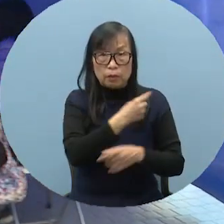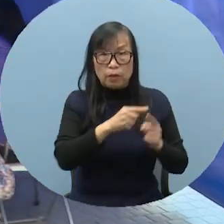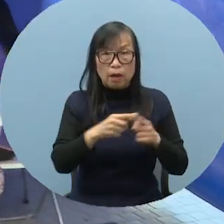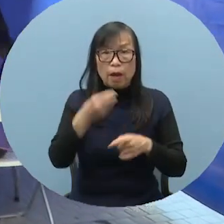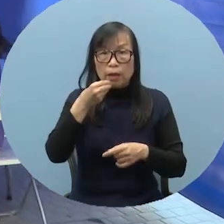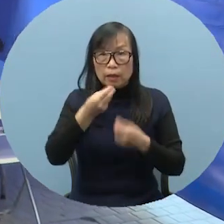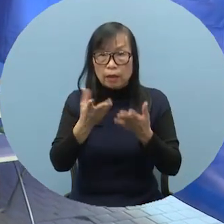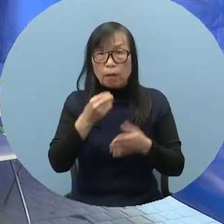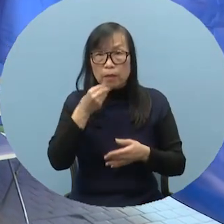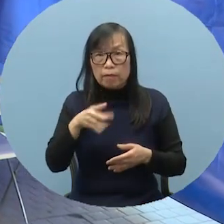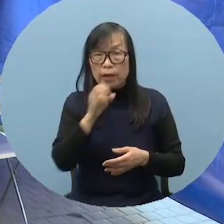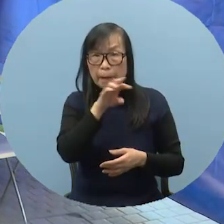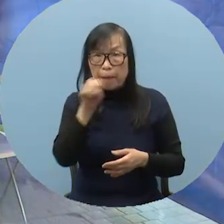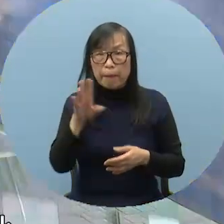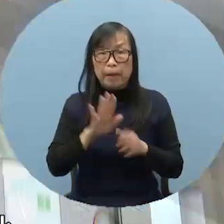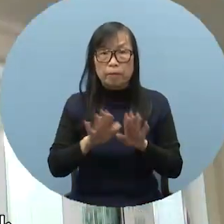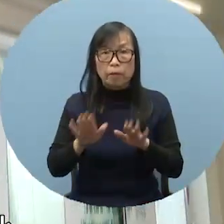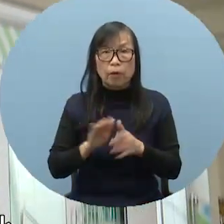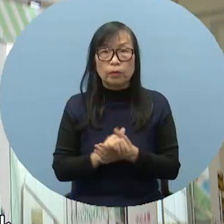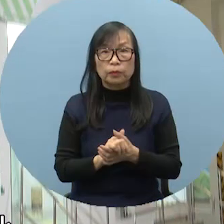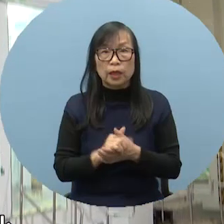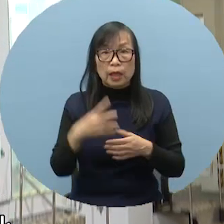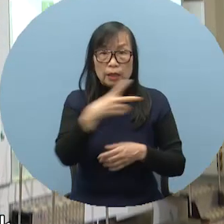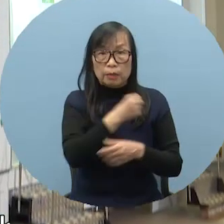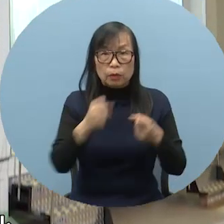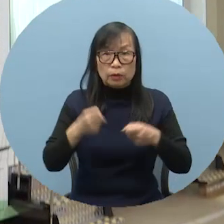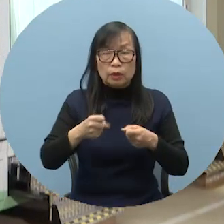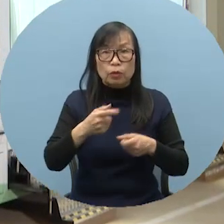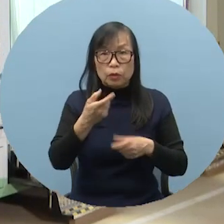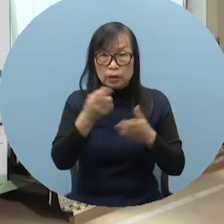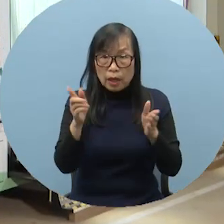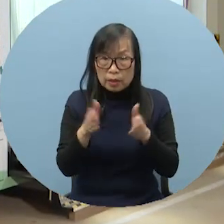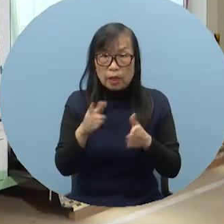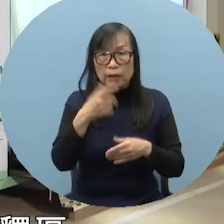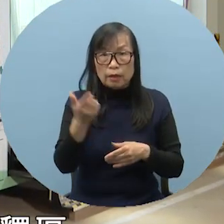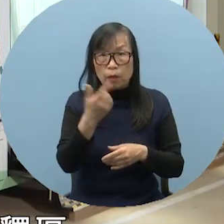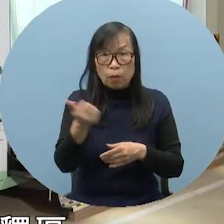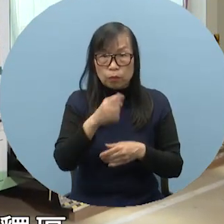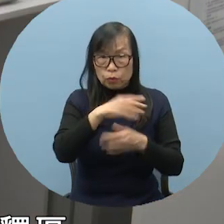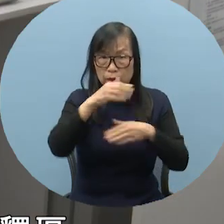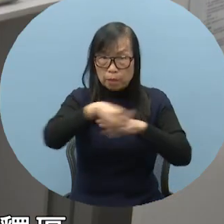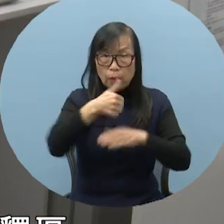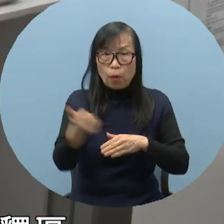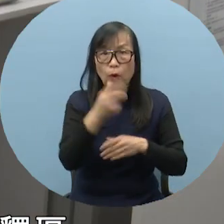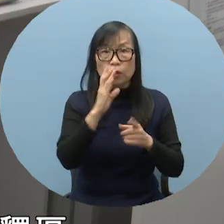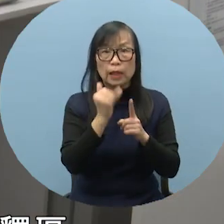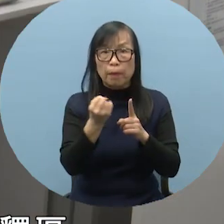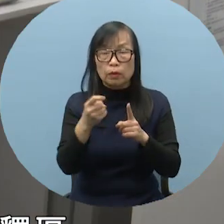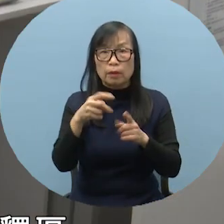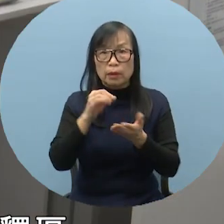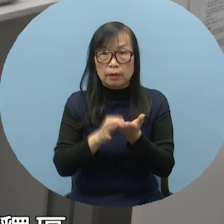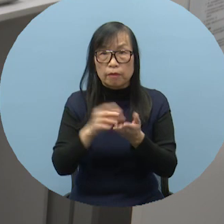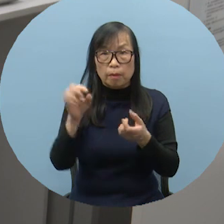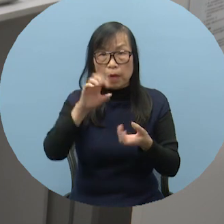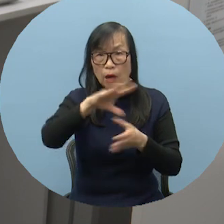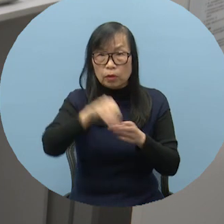供免费咨询服务。接种车可谓麻雀虽小，五脏俱全。160尺嘅地方包括一个稀释